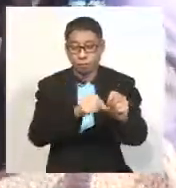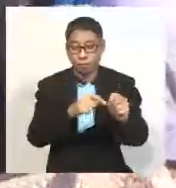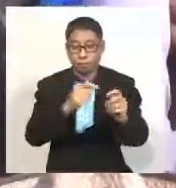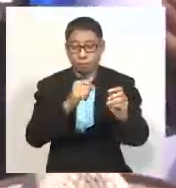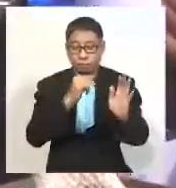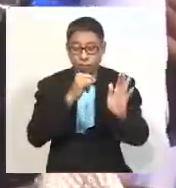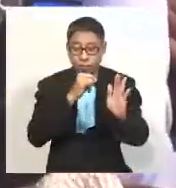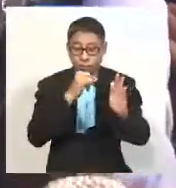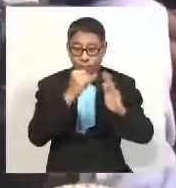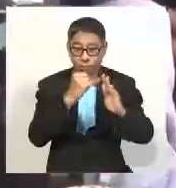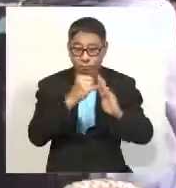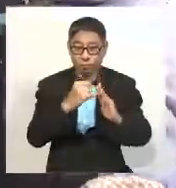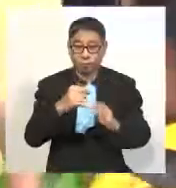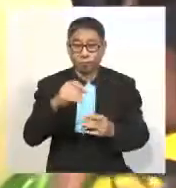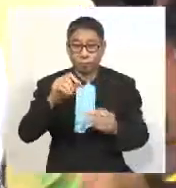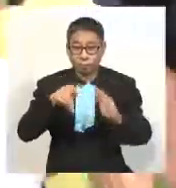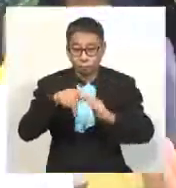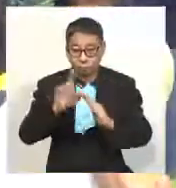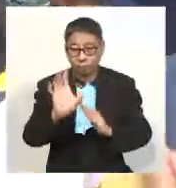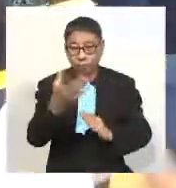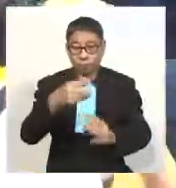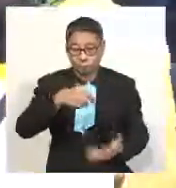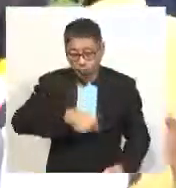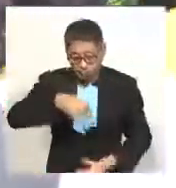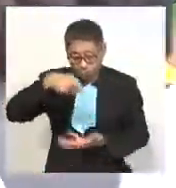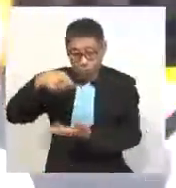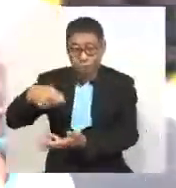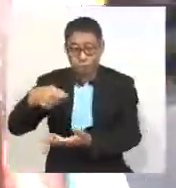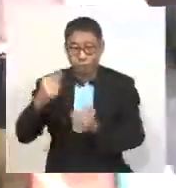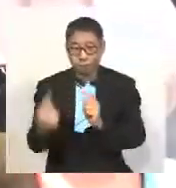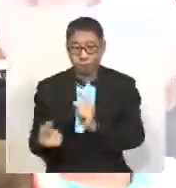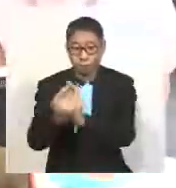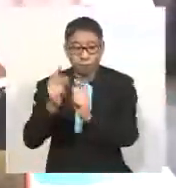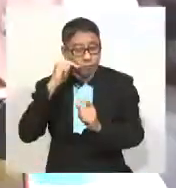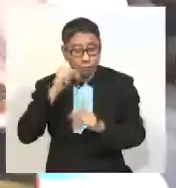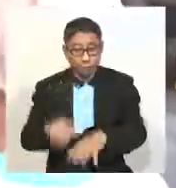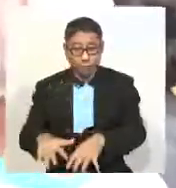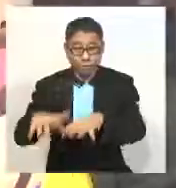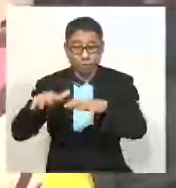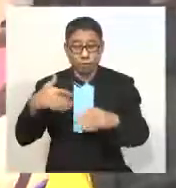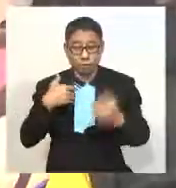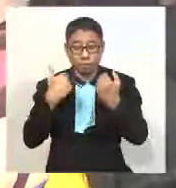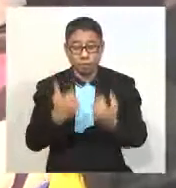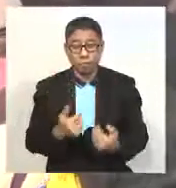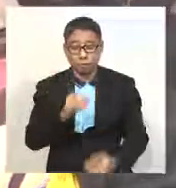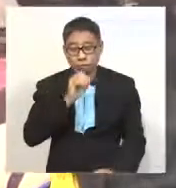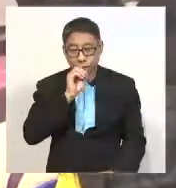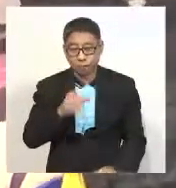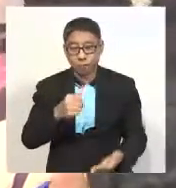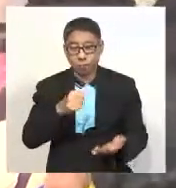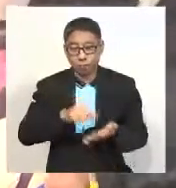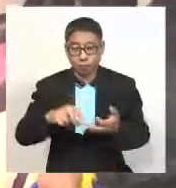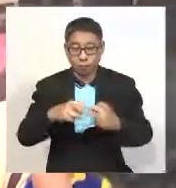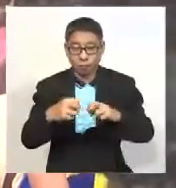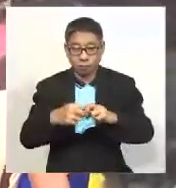พิกูลอำเภอวังทองเพื่อให้กำลังใจและมอบถุงยังชีพให้กับผู้ประสบอุทกภัยพร้อมบอกด้วยนะคะว่าการแ